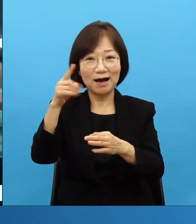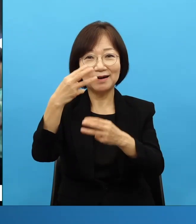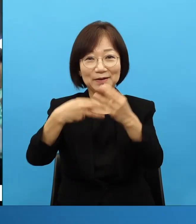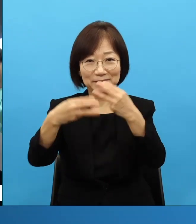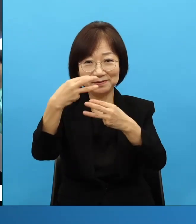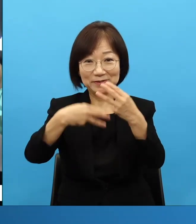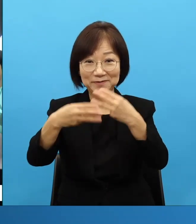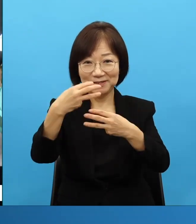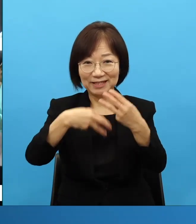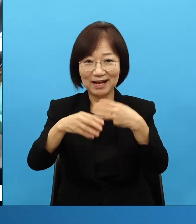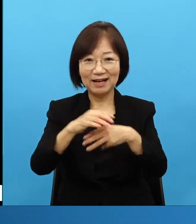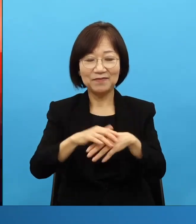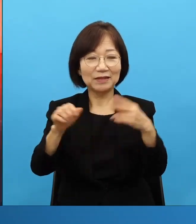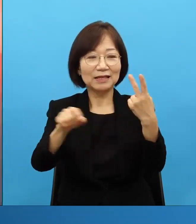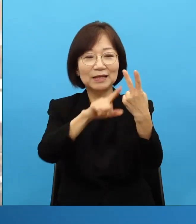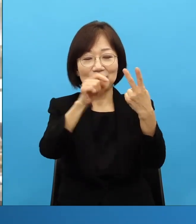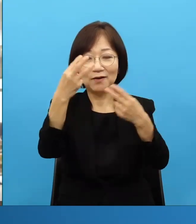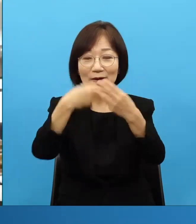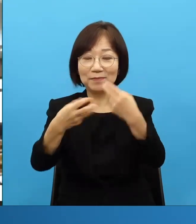데이 때 열립니다.